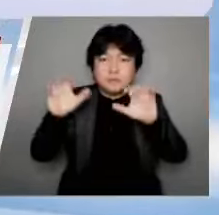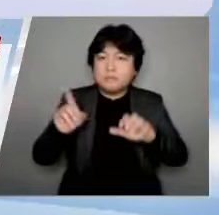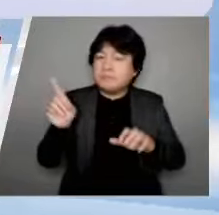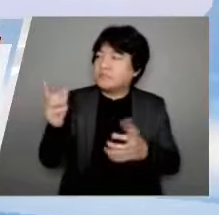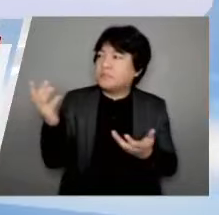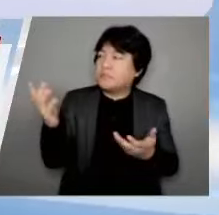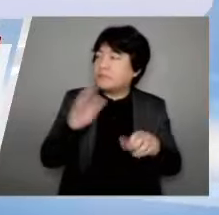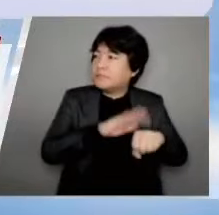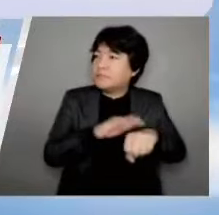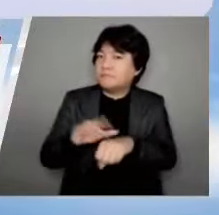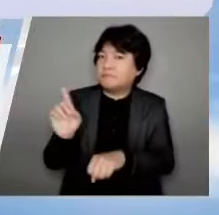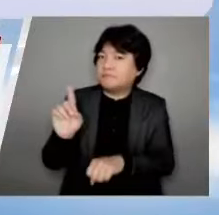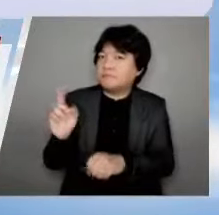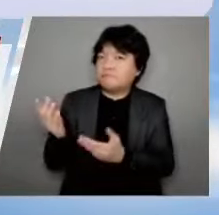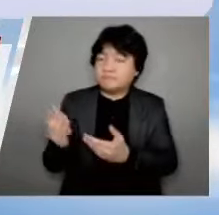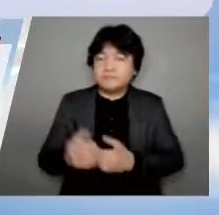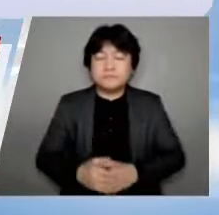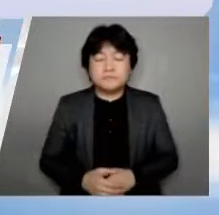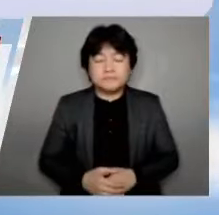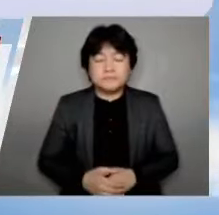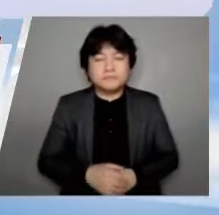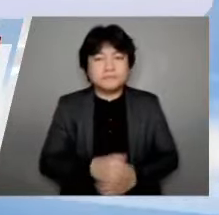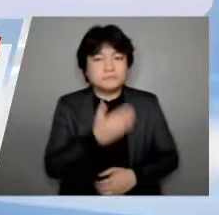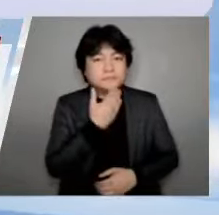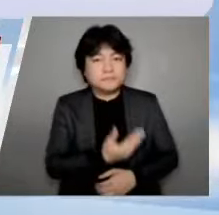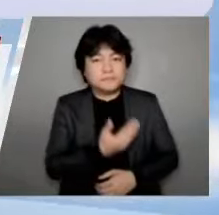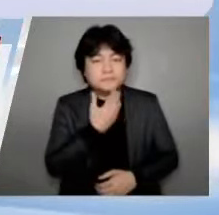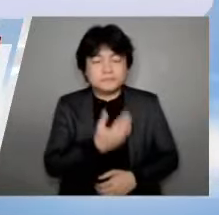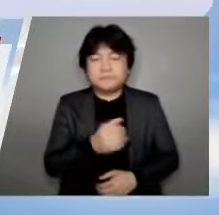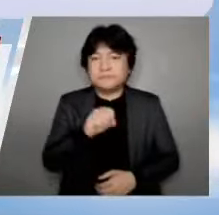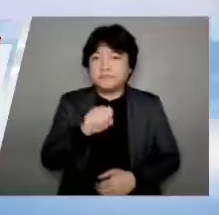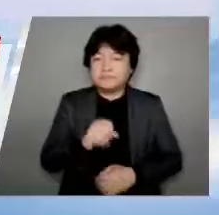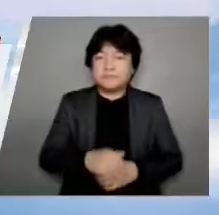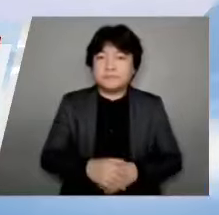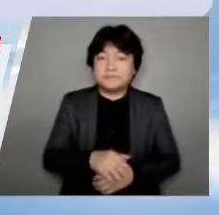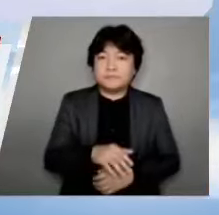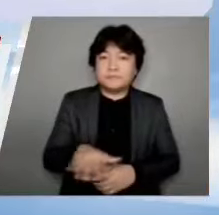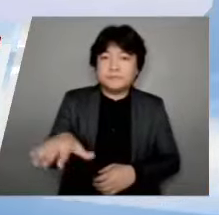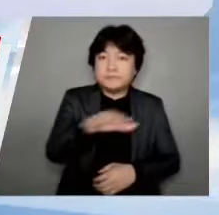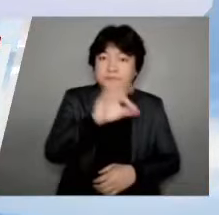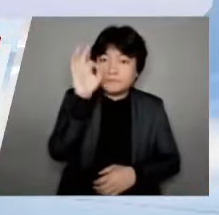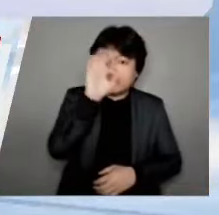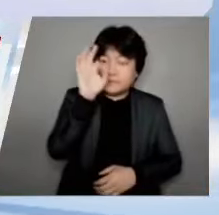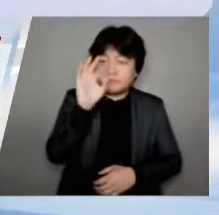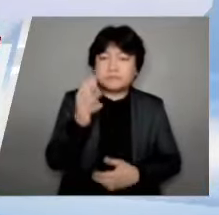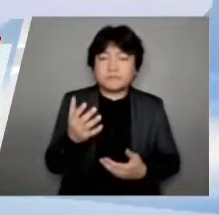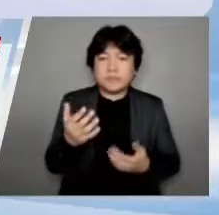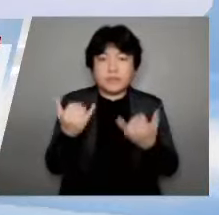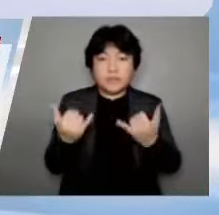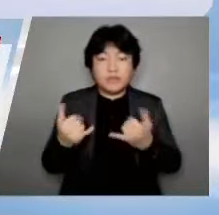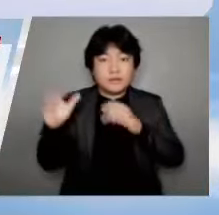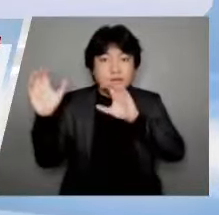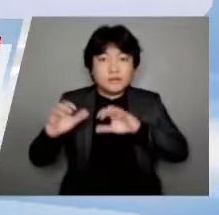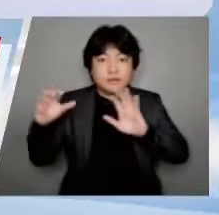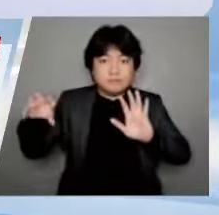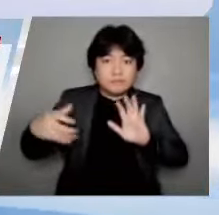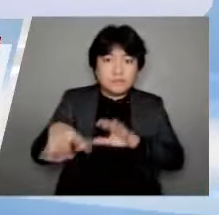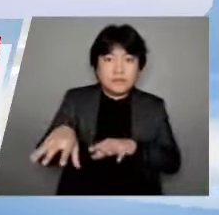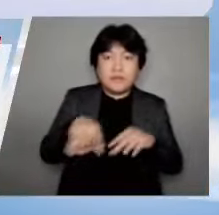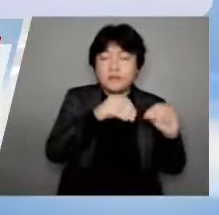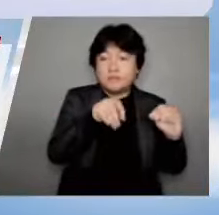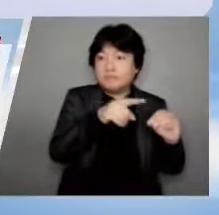mga kababayan. Opo, salamat po. Ano? Sa ating mga kababayan, although palabas na nga po, huwag po tayo masyado magkumpiyansa